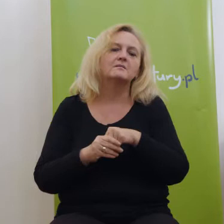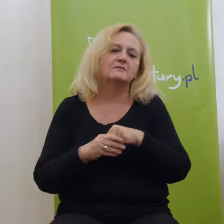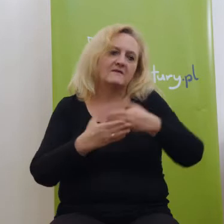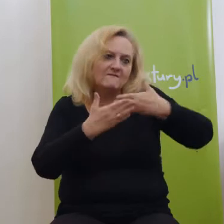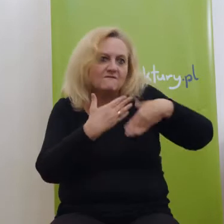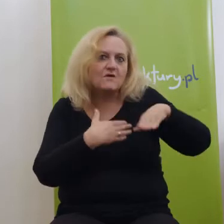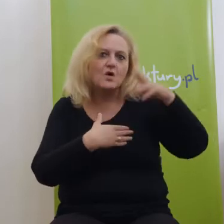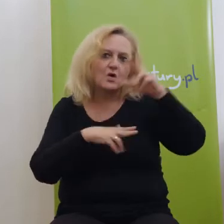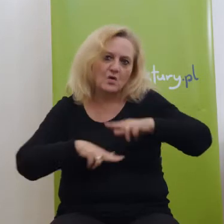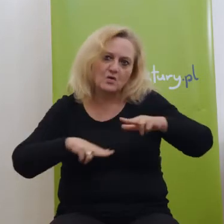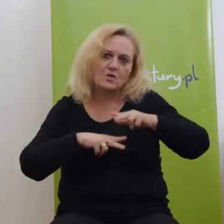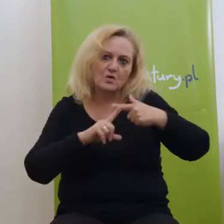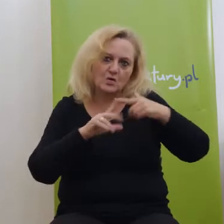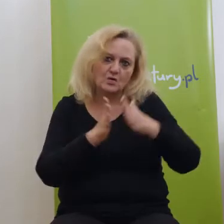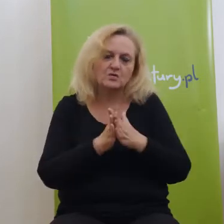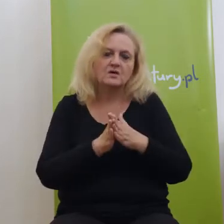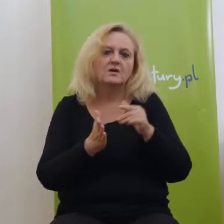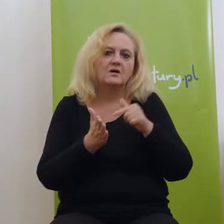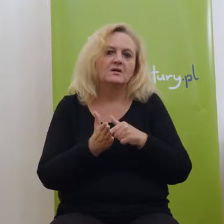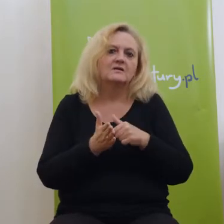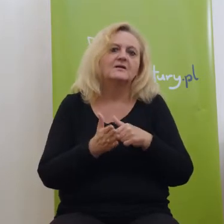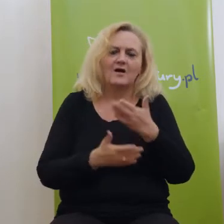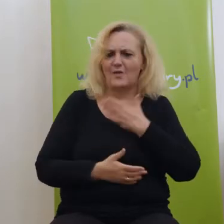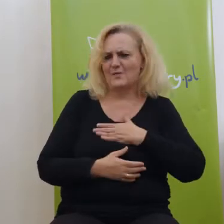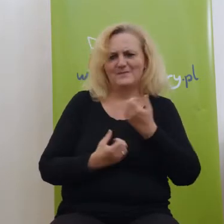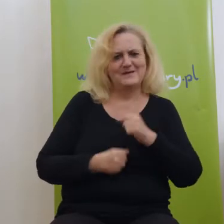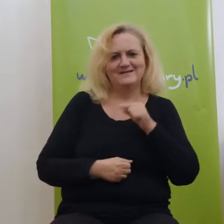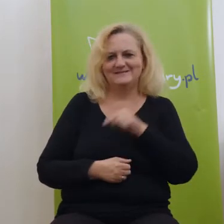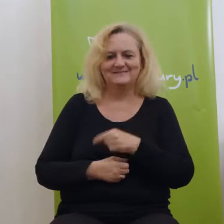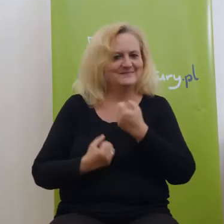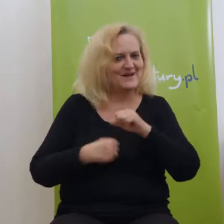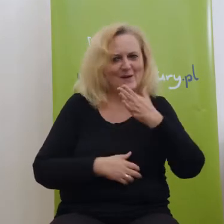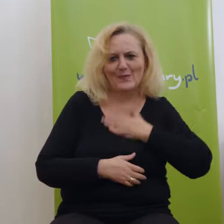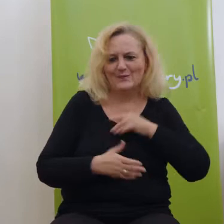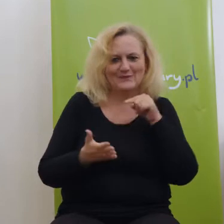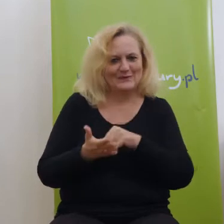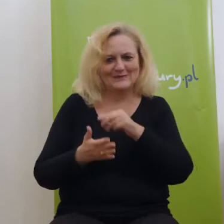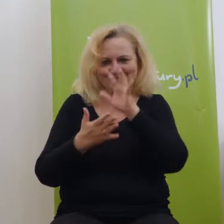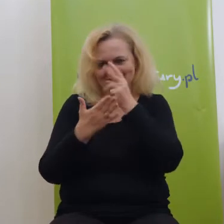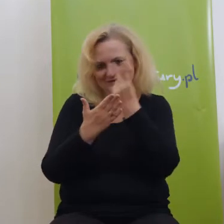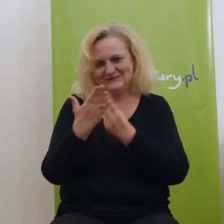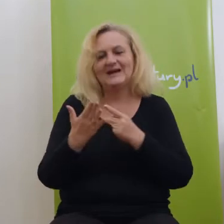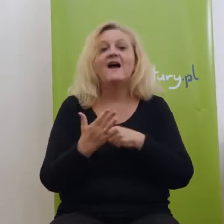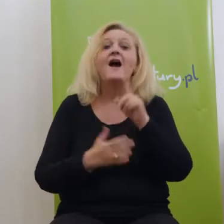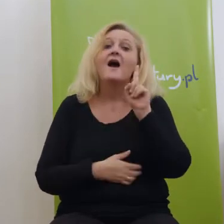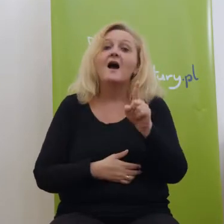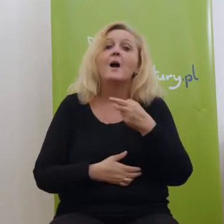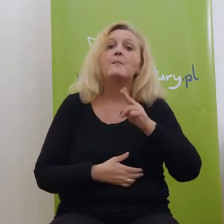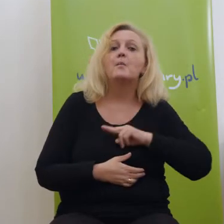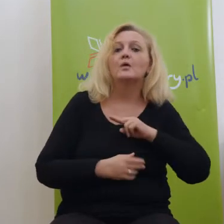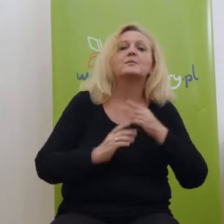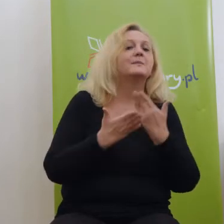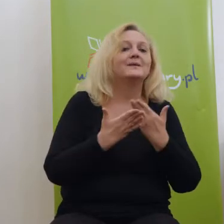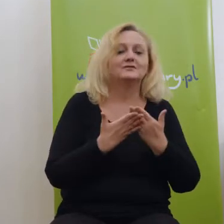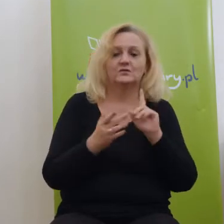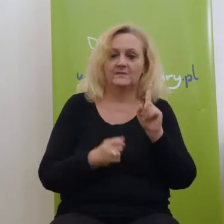do kościoła. Lubię go bardzo, bardzo go lubię. Ale podoba mi się również